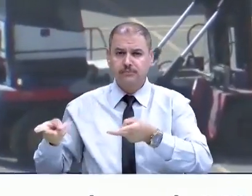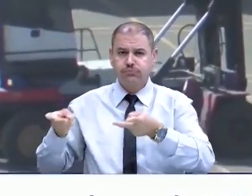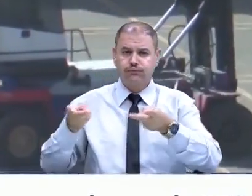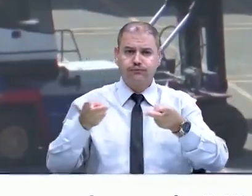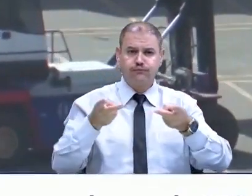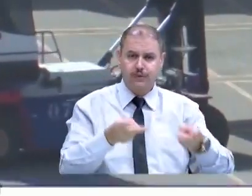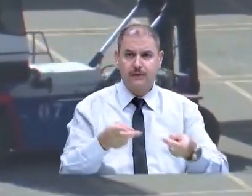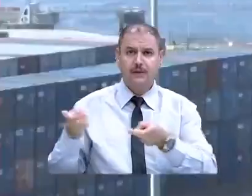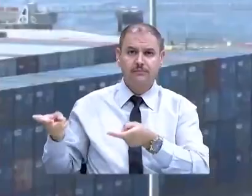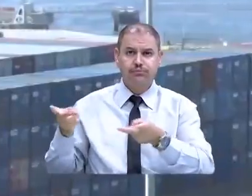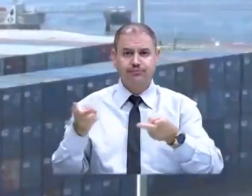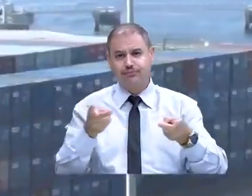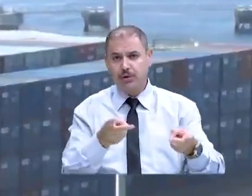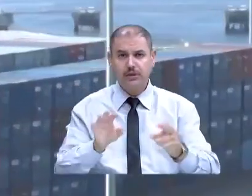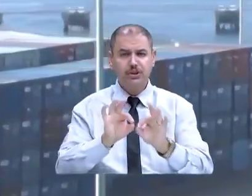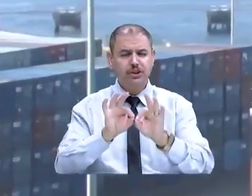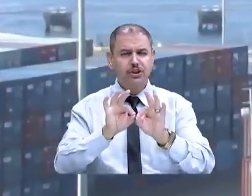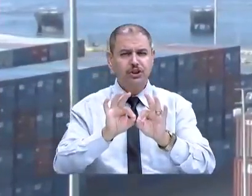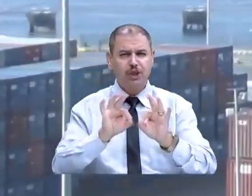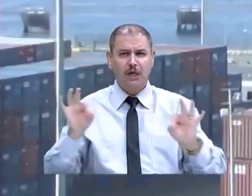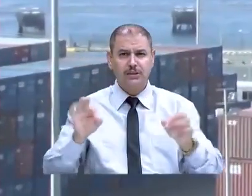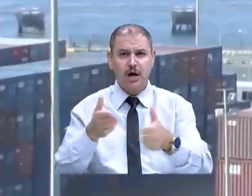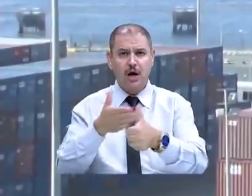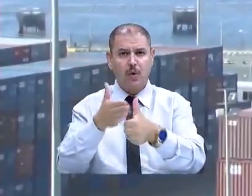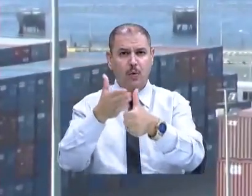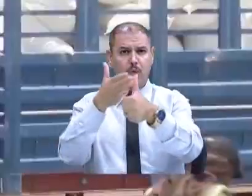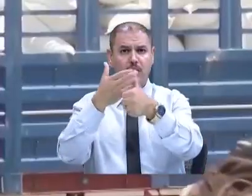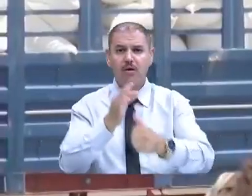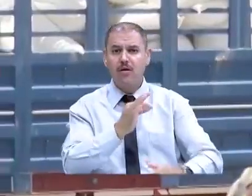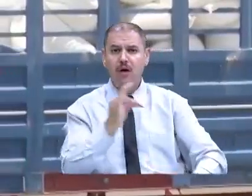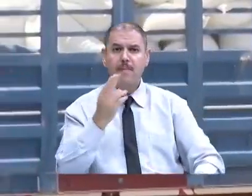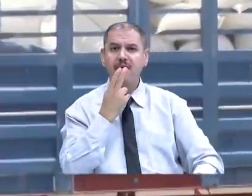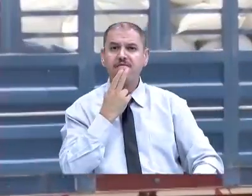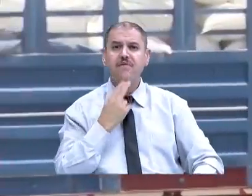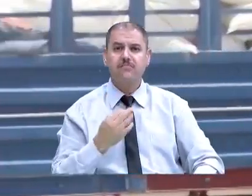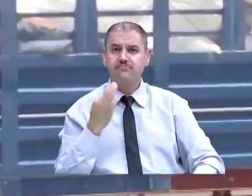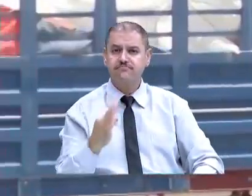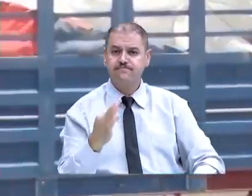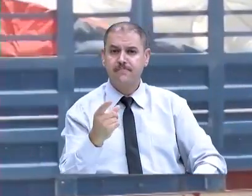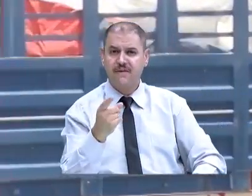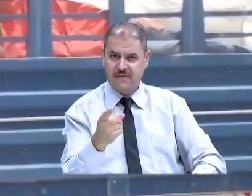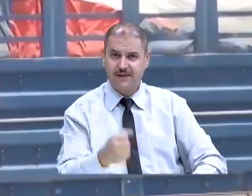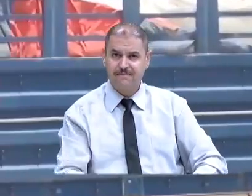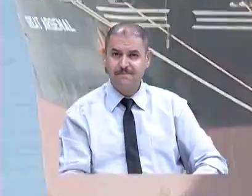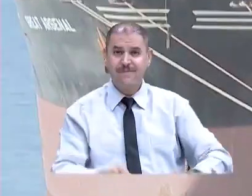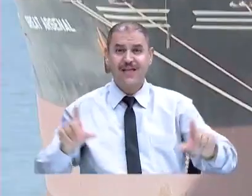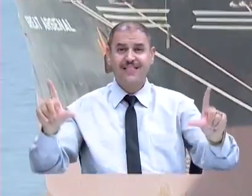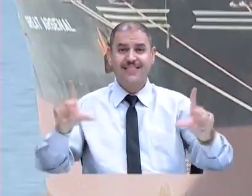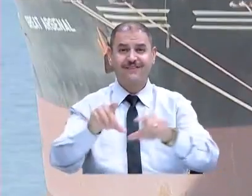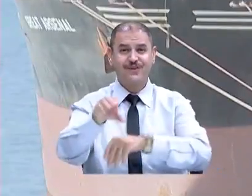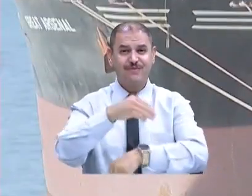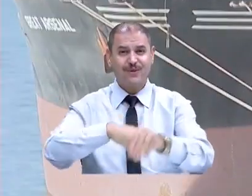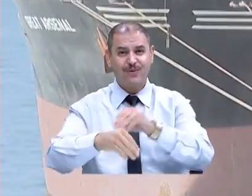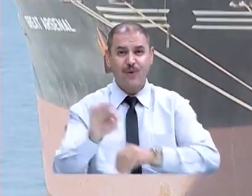المينائي والانظمه التكنولوجيه وبناء قدرات القوى العامله بشار الجبور